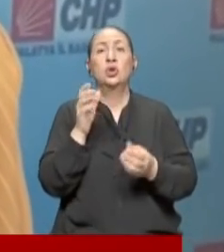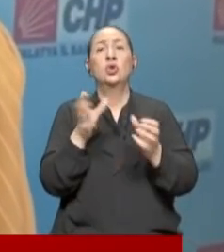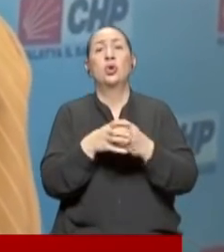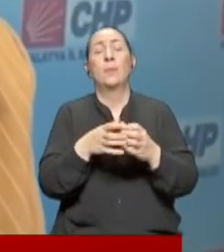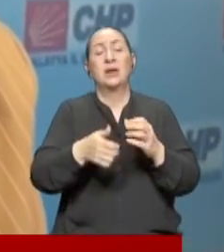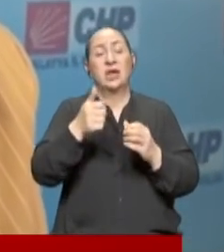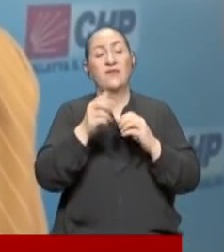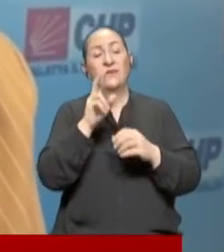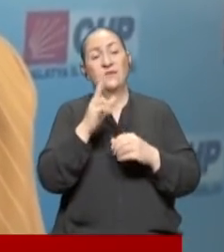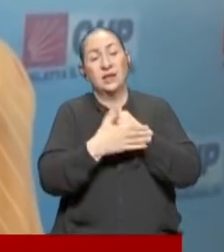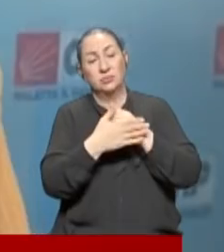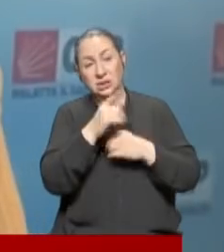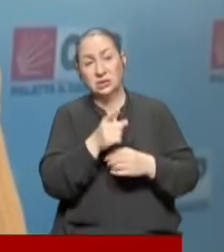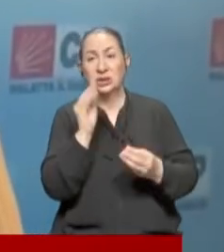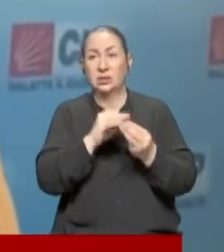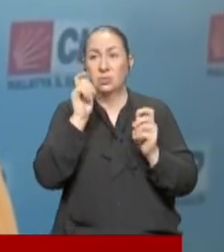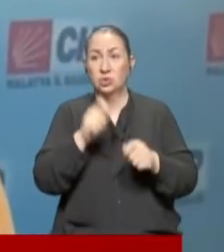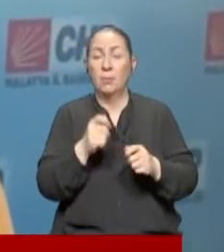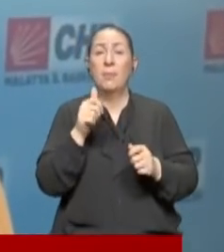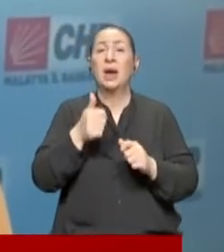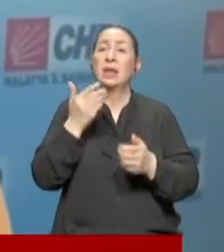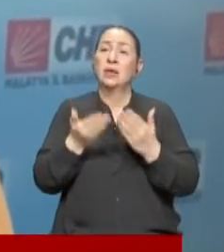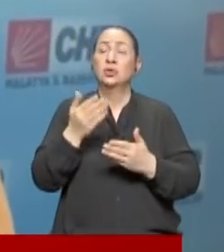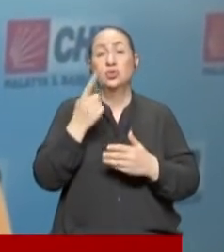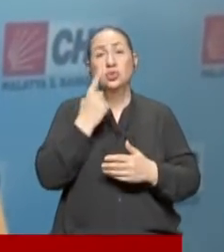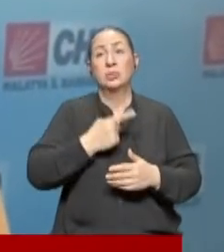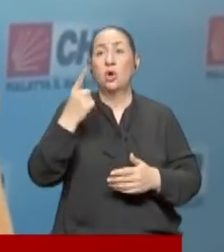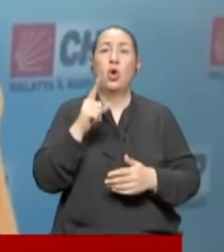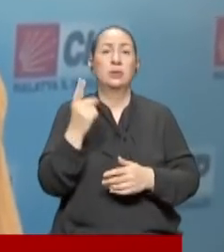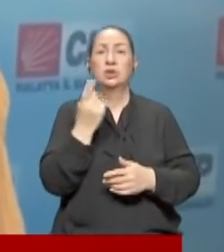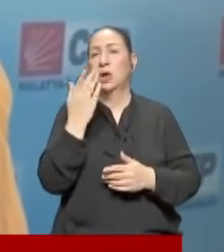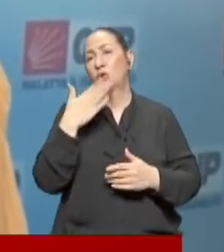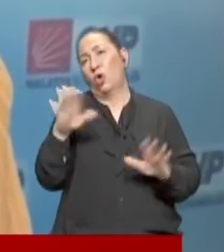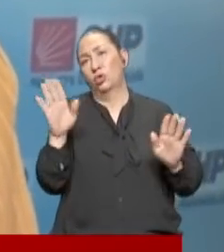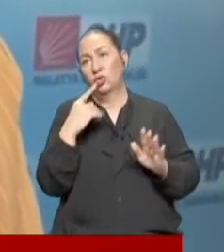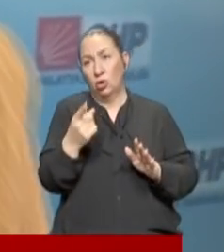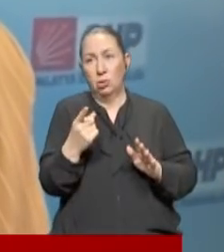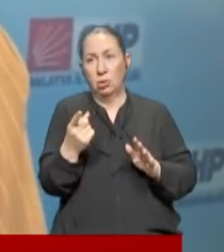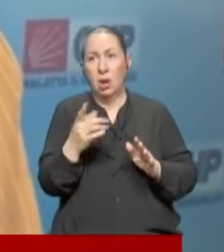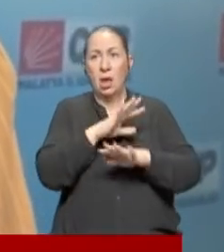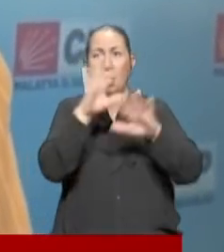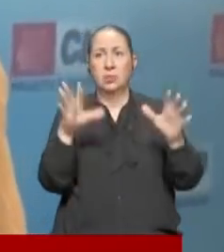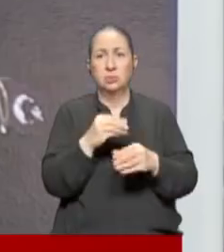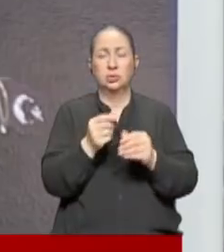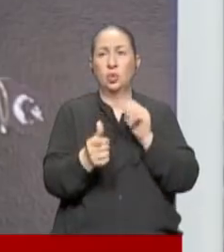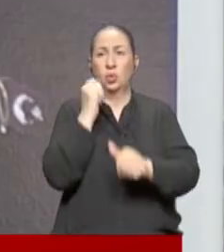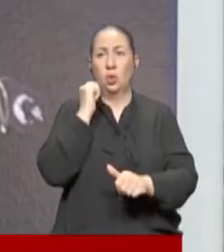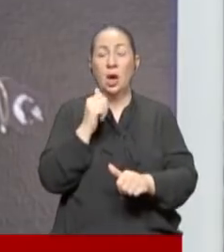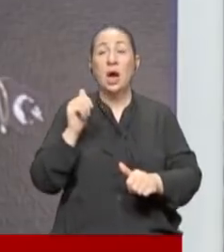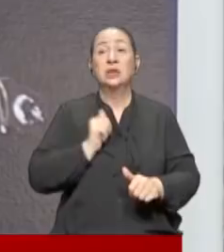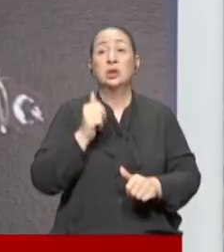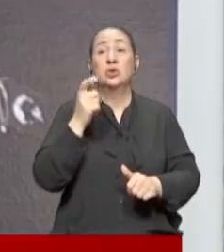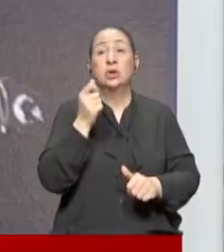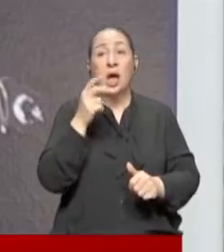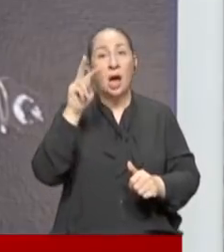vekili zam yapacağız diyor. Bakan değerlendiriyoruz diyor. Cumhurbaşkanı öyle bir şey gündemimizde yok diyor. Hepsi çark ediyor. Asgari